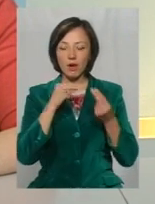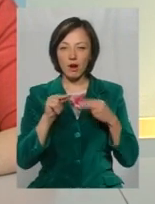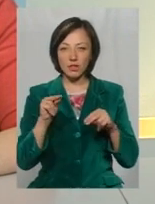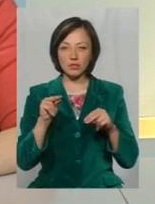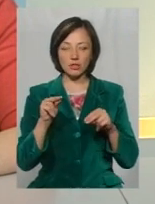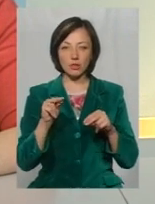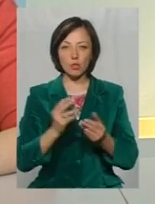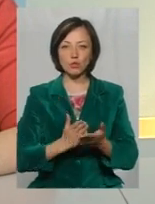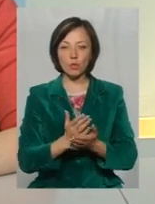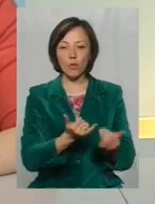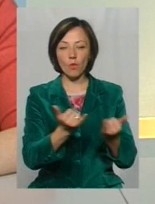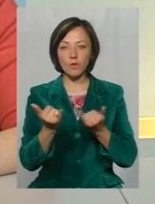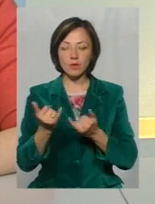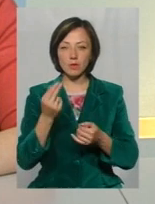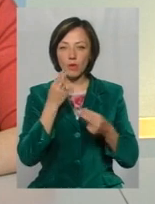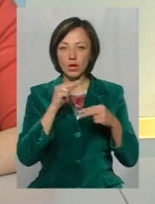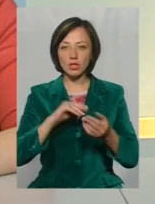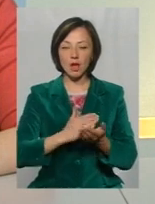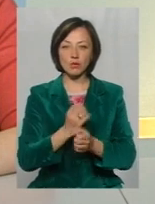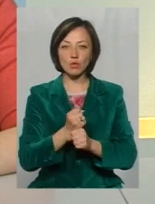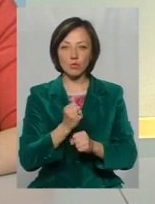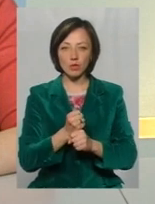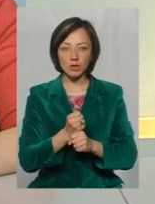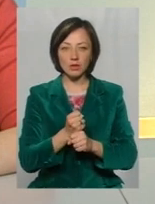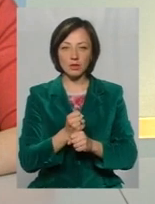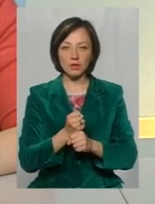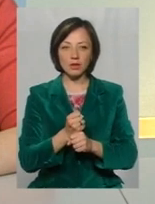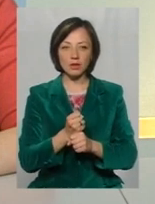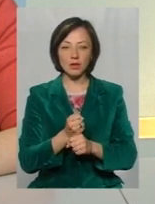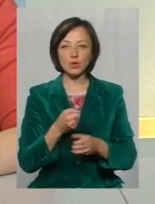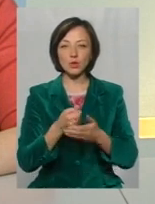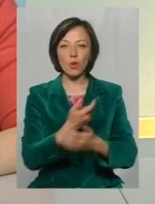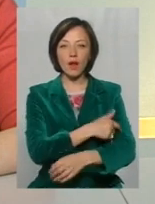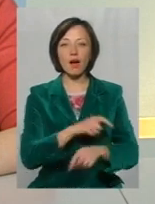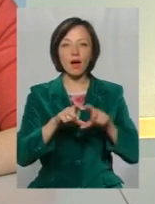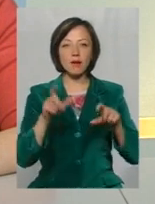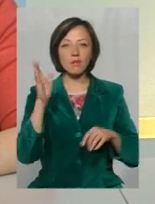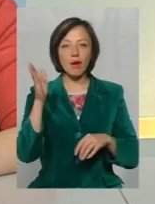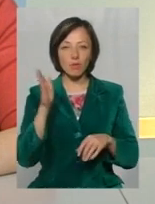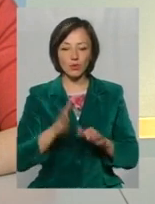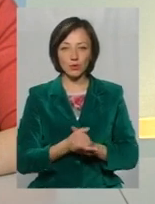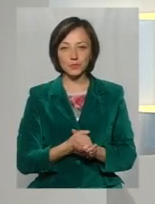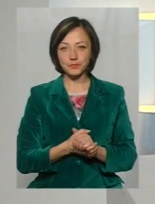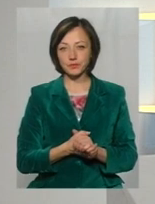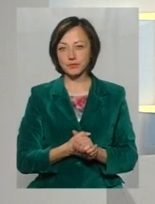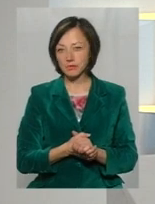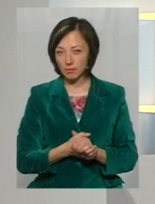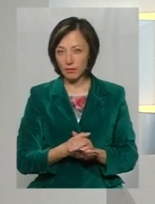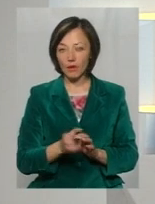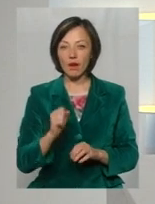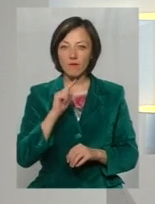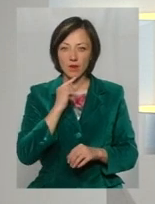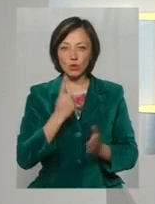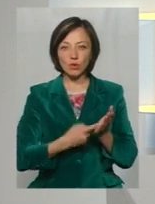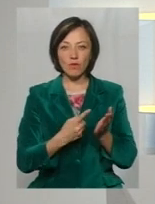покращити обслуговування, покращити якість, зробити крок до лікарні майбутнього. А от важко доводити актуальність